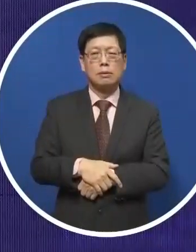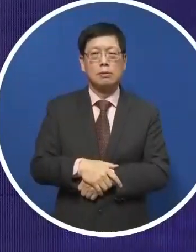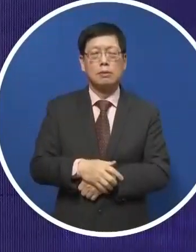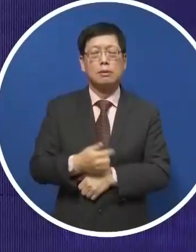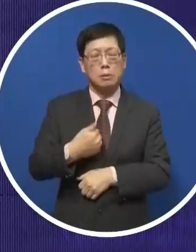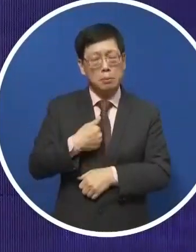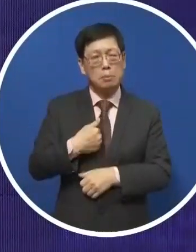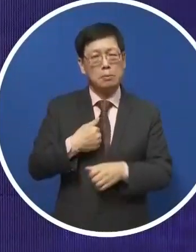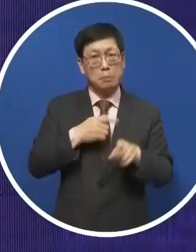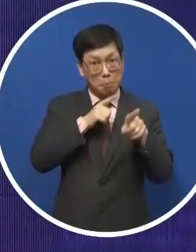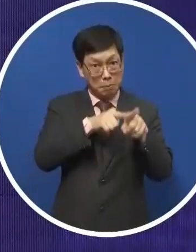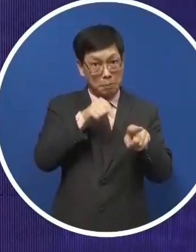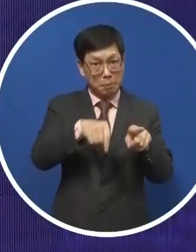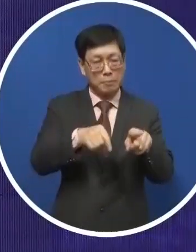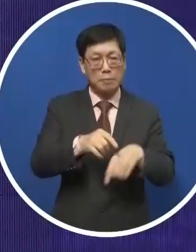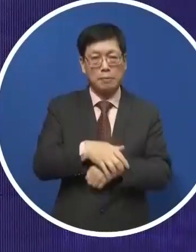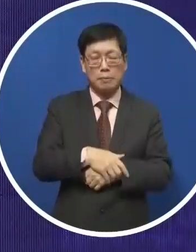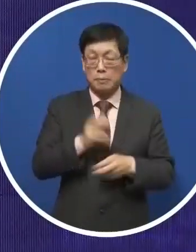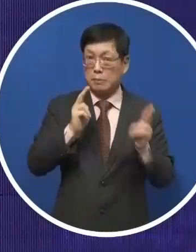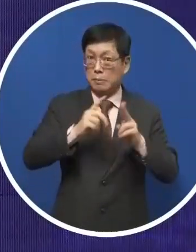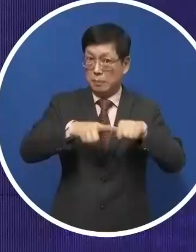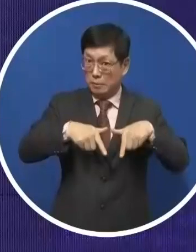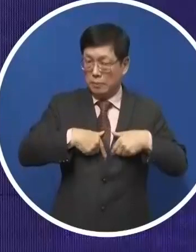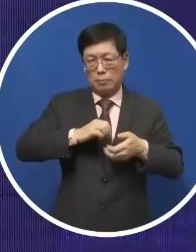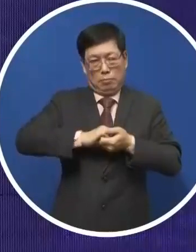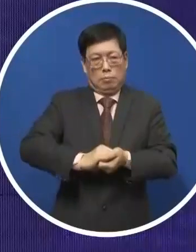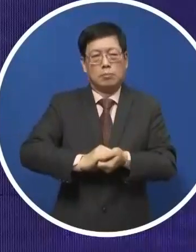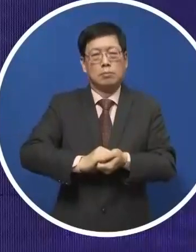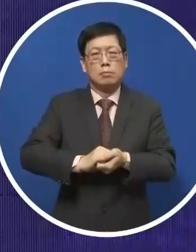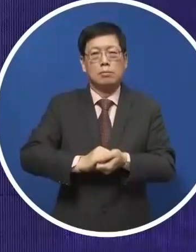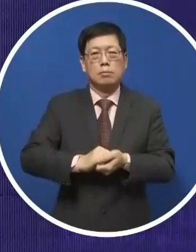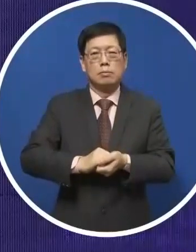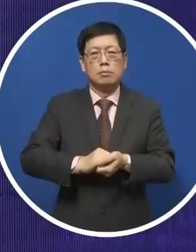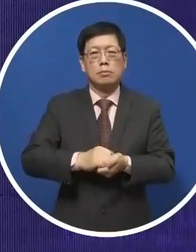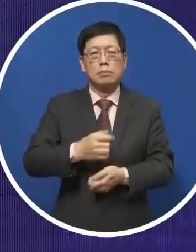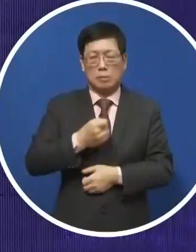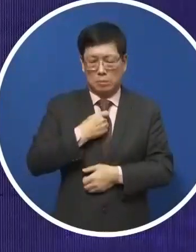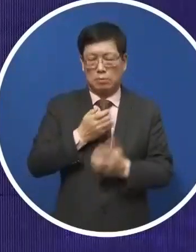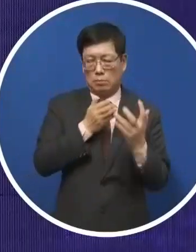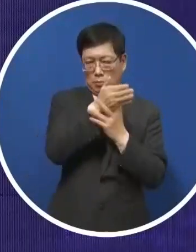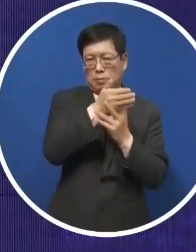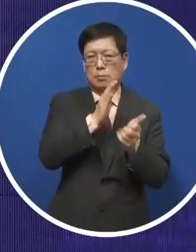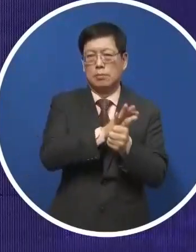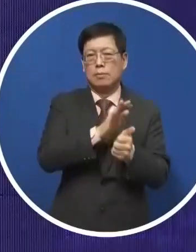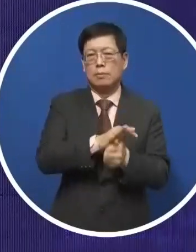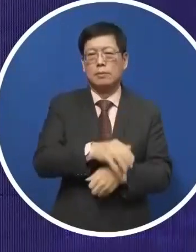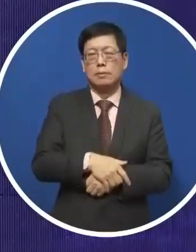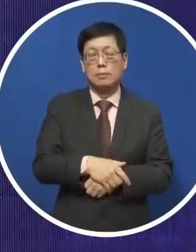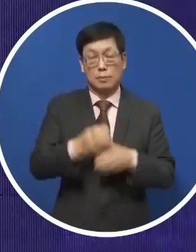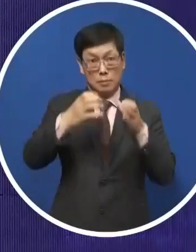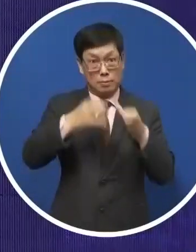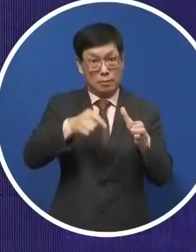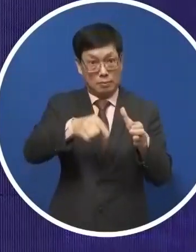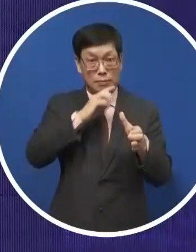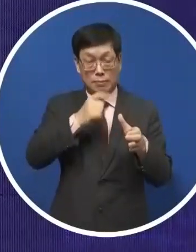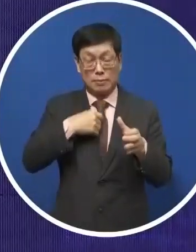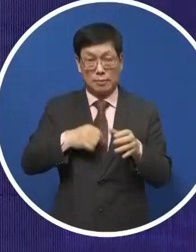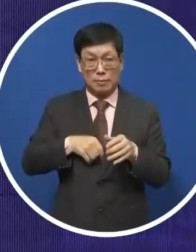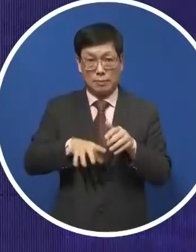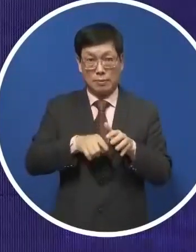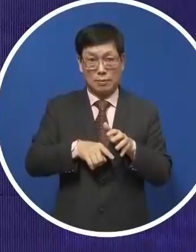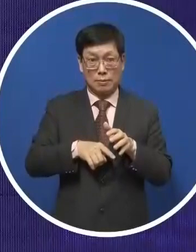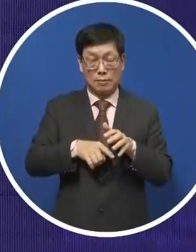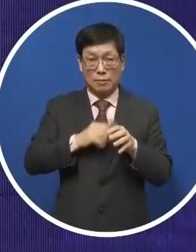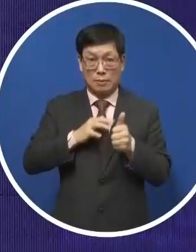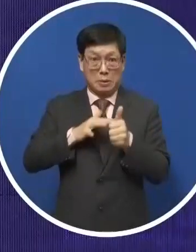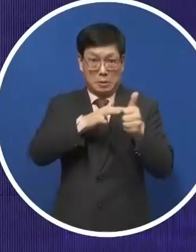个指挥中心就决定必须要介入，那成立这一个前进指挥所。那